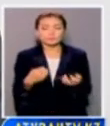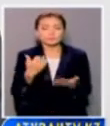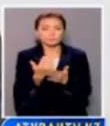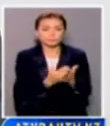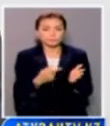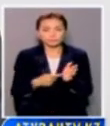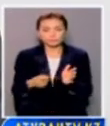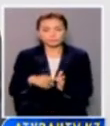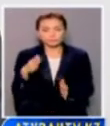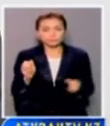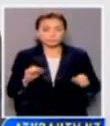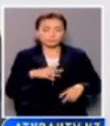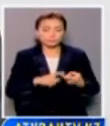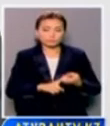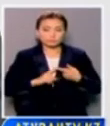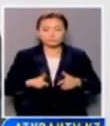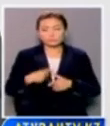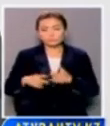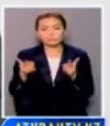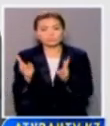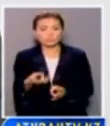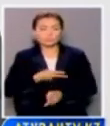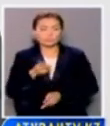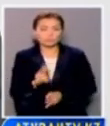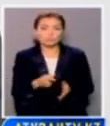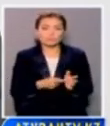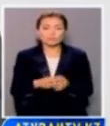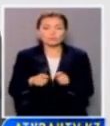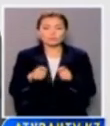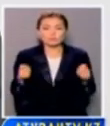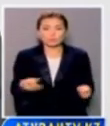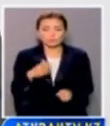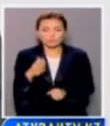заключение, где они могли заразиться. Только после этого будет выплачена компенсация.